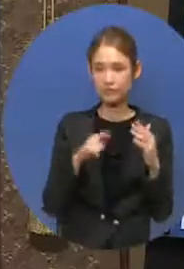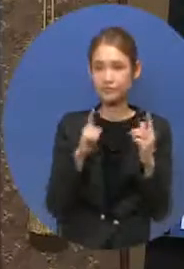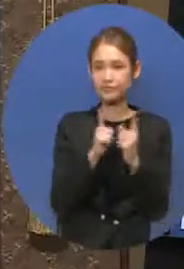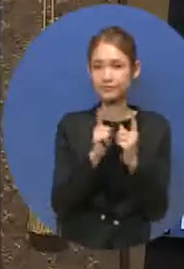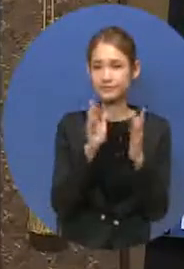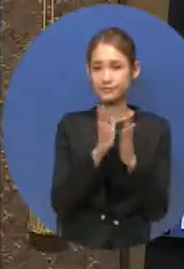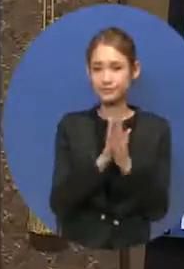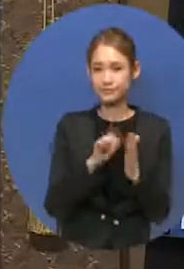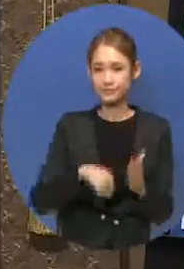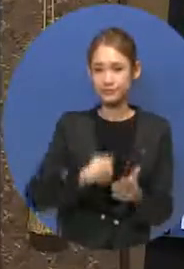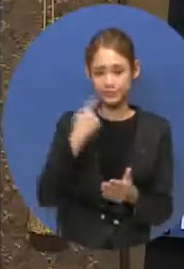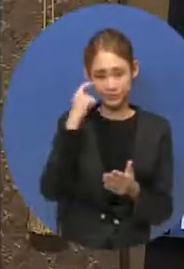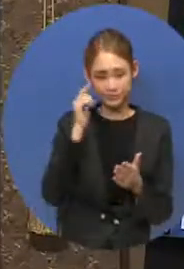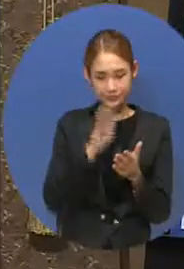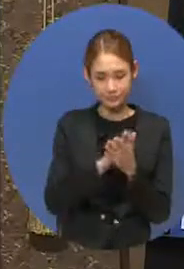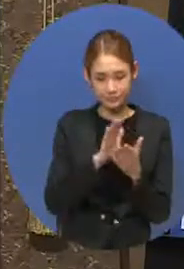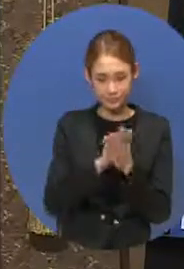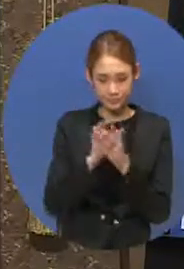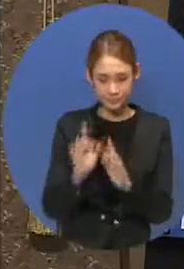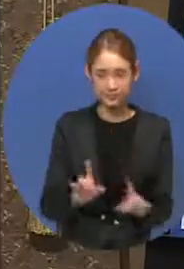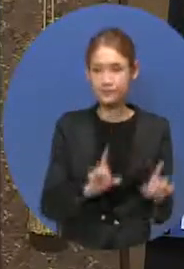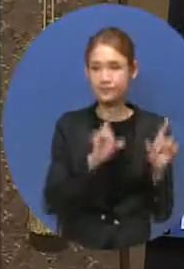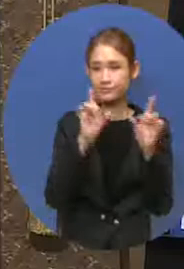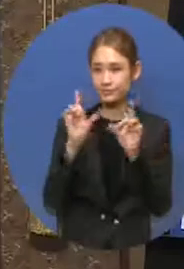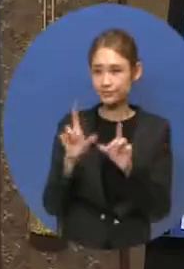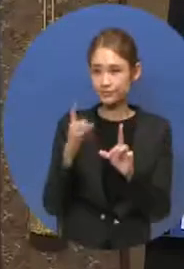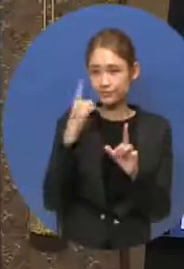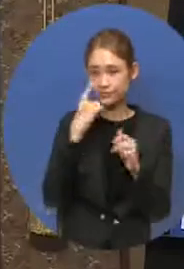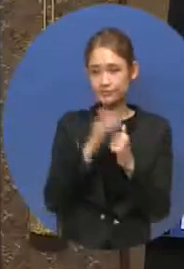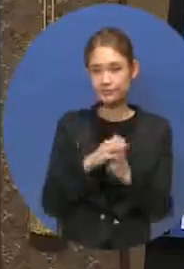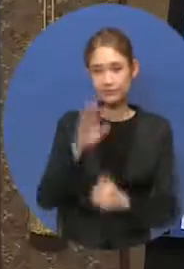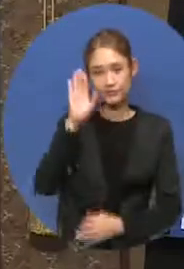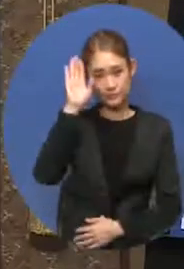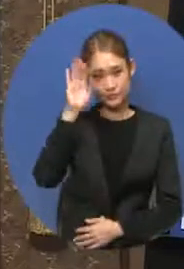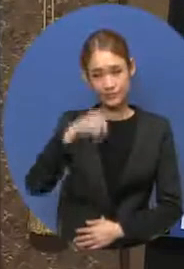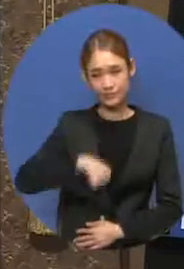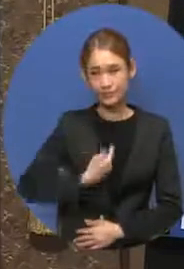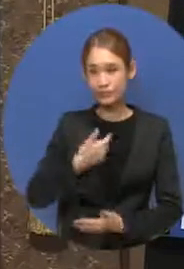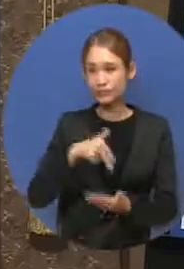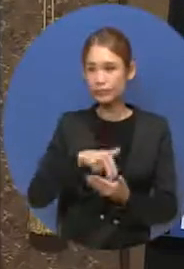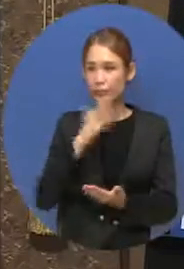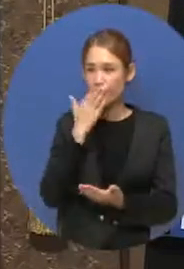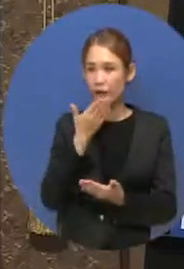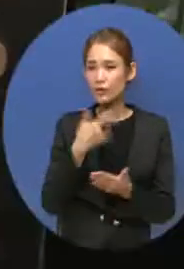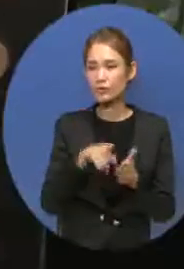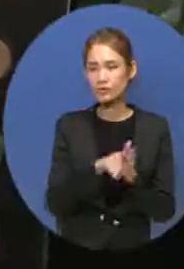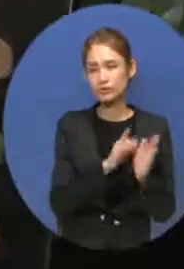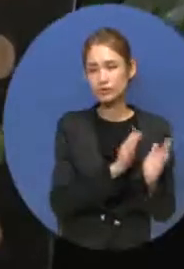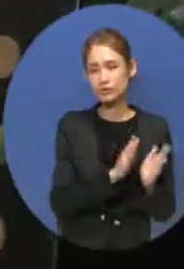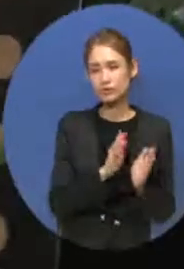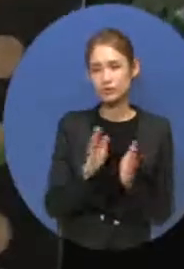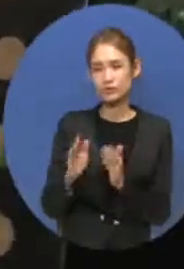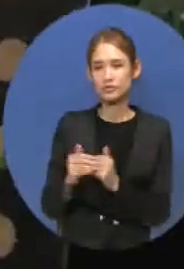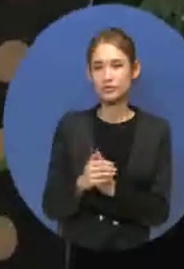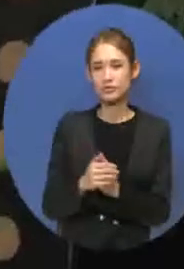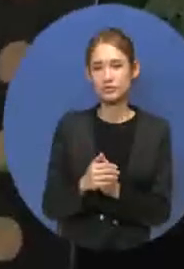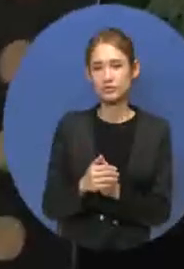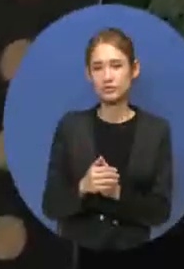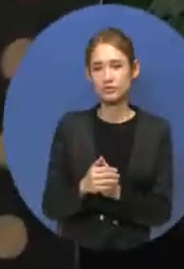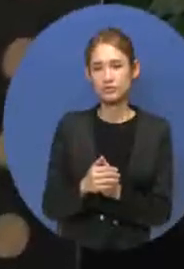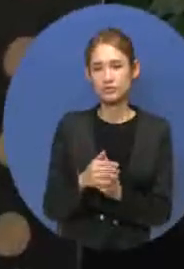실질적으로 스스로가 생활해 보시면서 앞으로 독립을 할 수 있도록 준비를 하는 거죠. 우리 복지관에